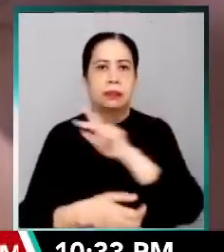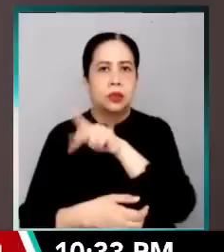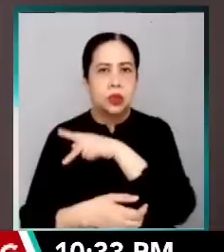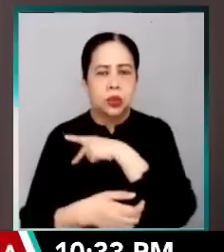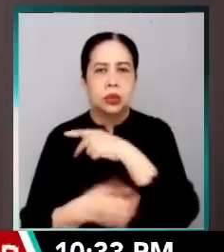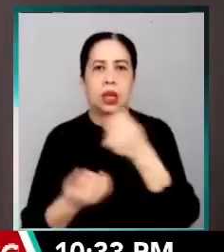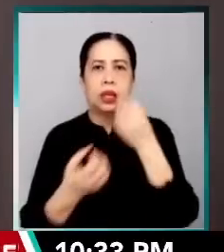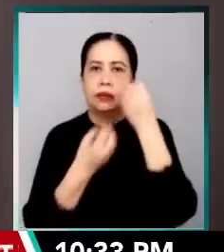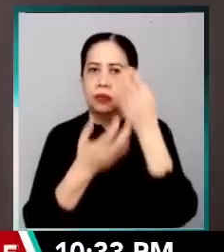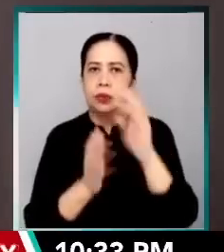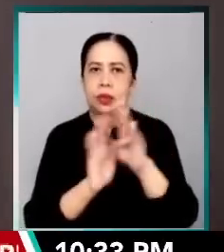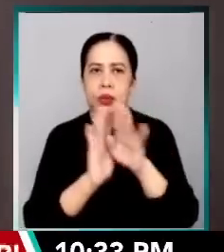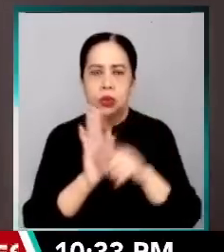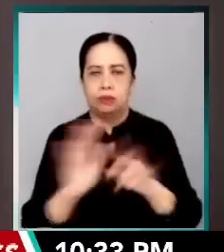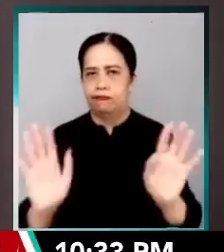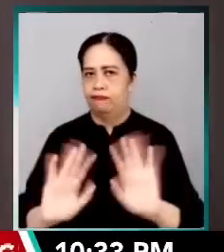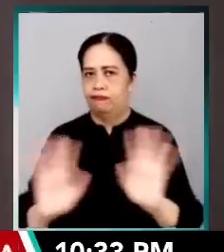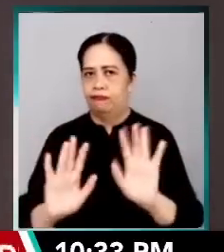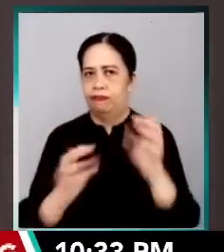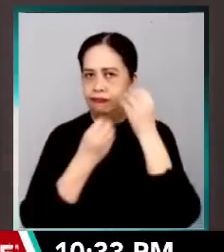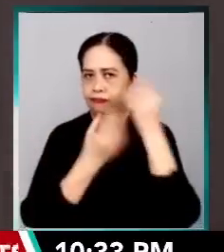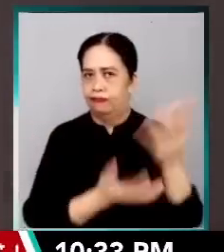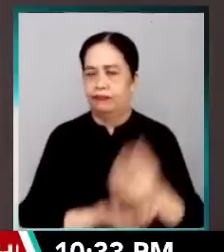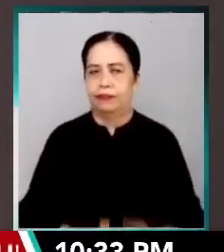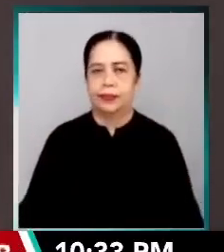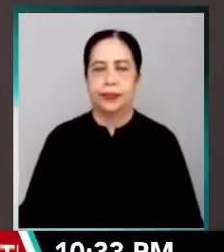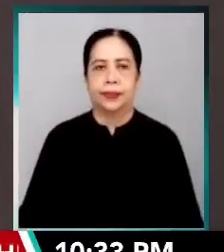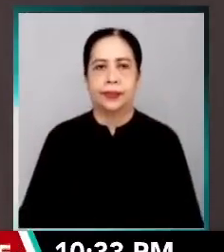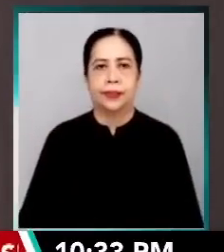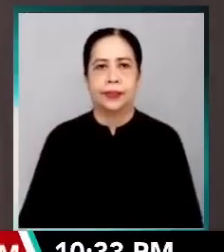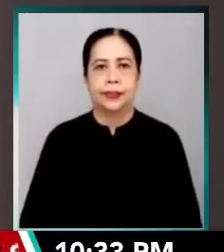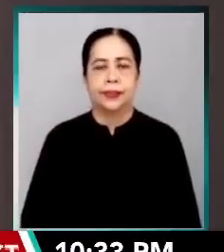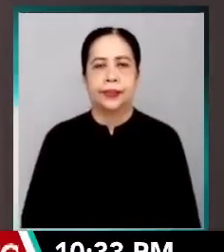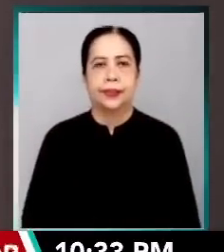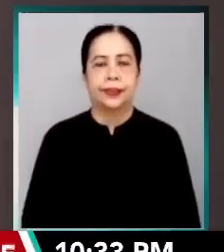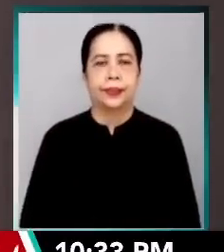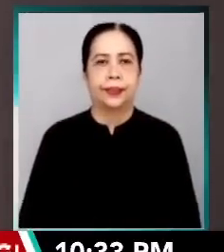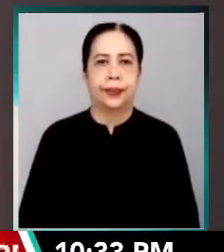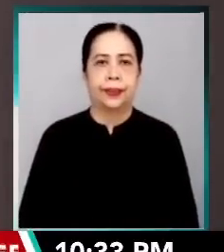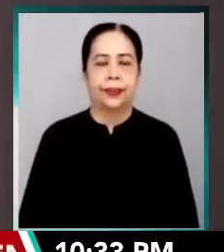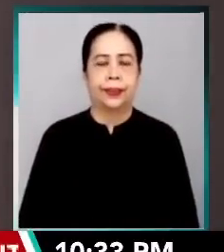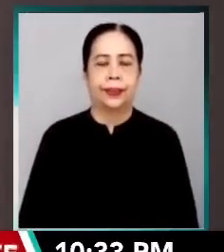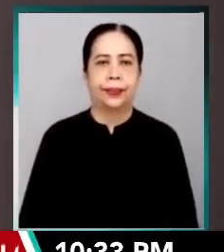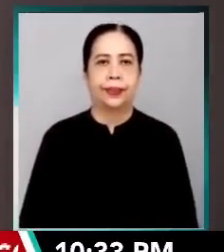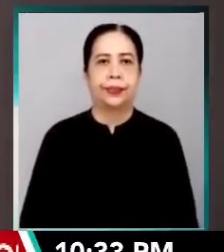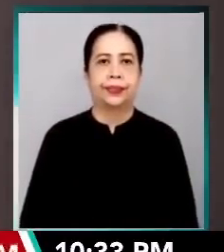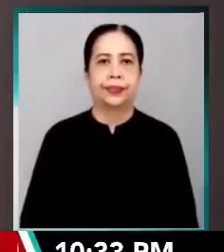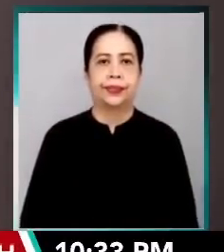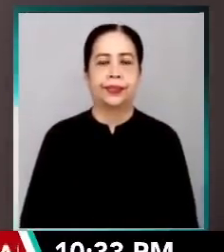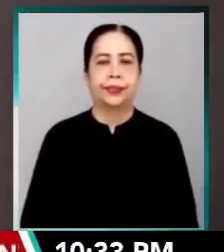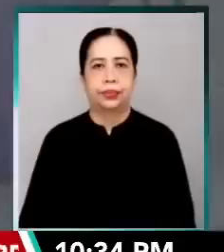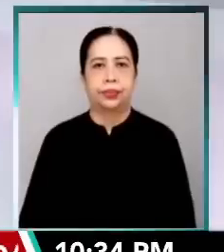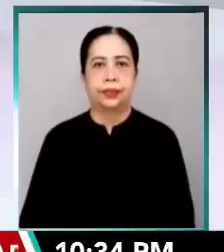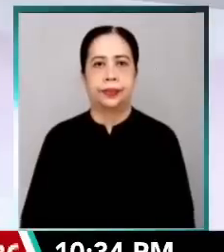impormasyon. Marisol Abdurrahman, nagbabalita para sa GMA Integrated News.